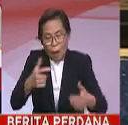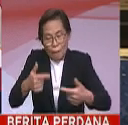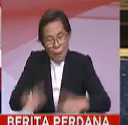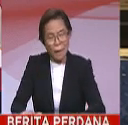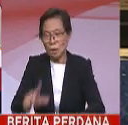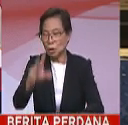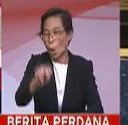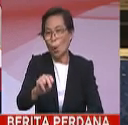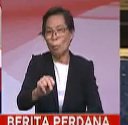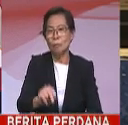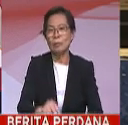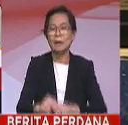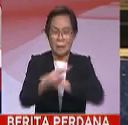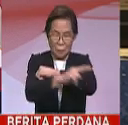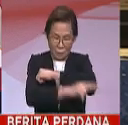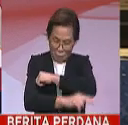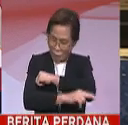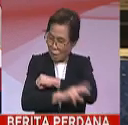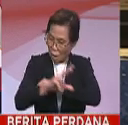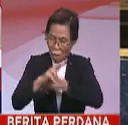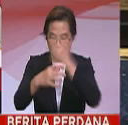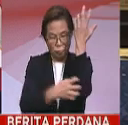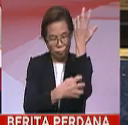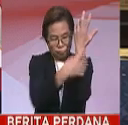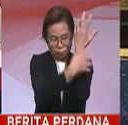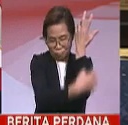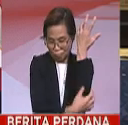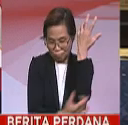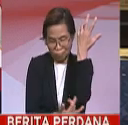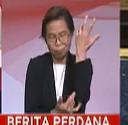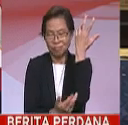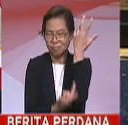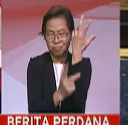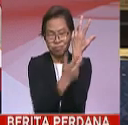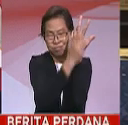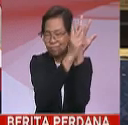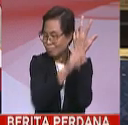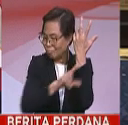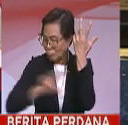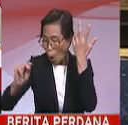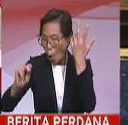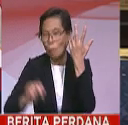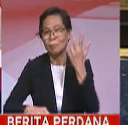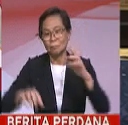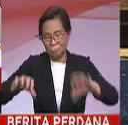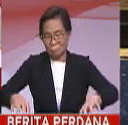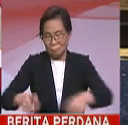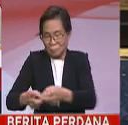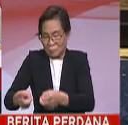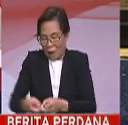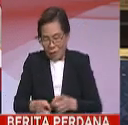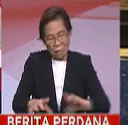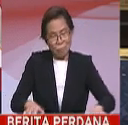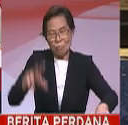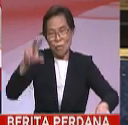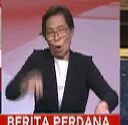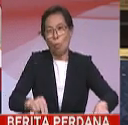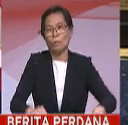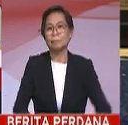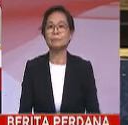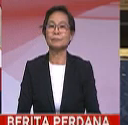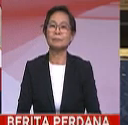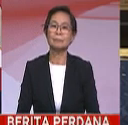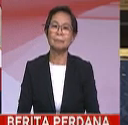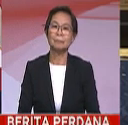tak boleh, rentas daerah pun tidak dibenarkan. Jadi susulan larangan pergerakan merentas